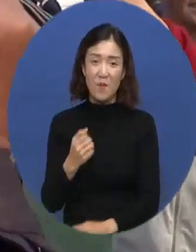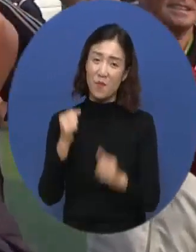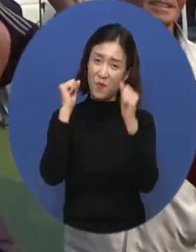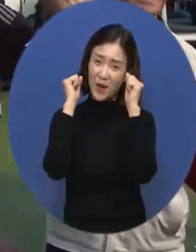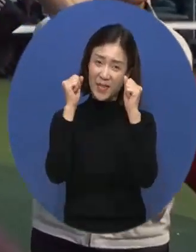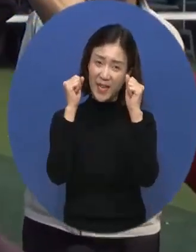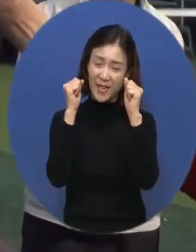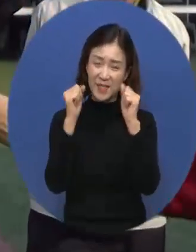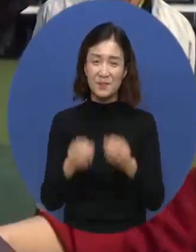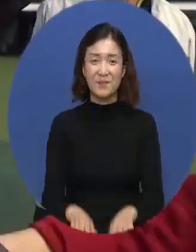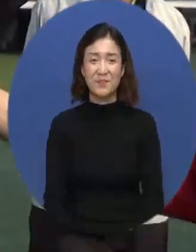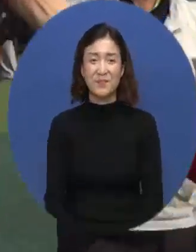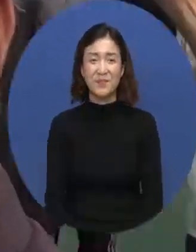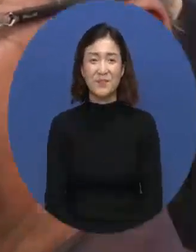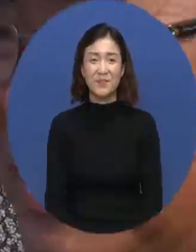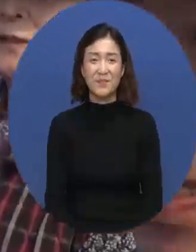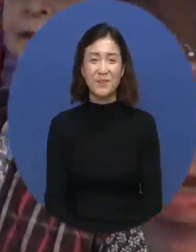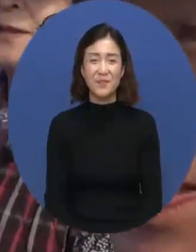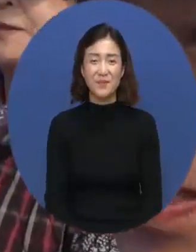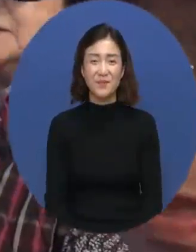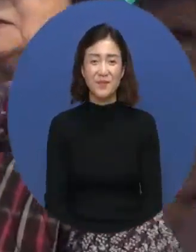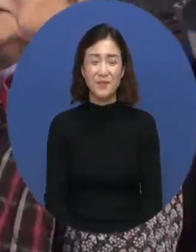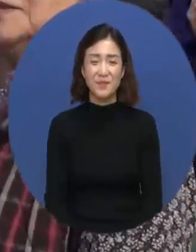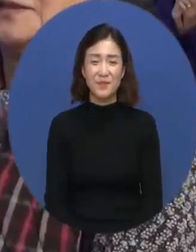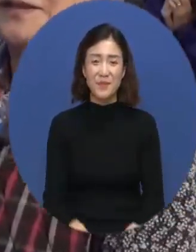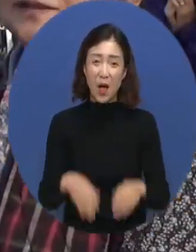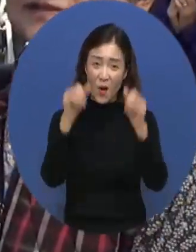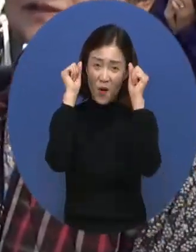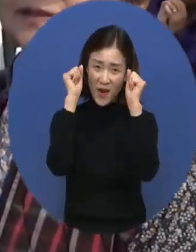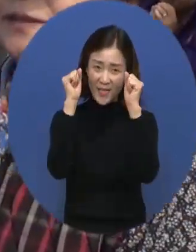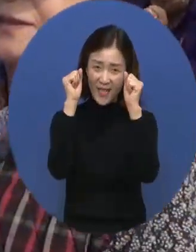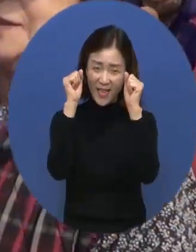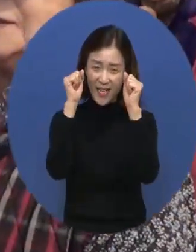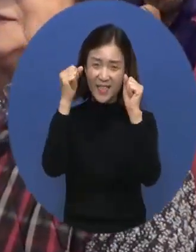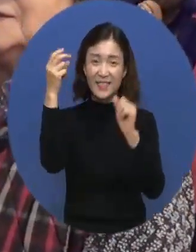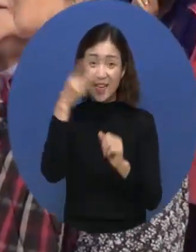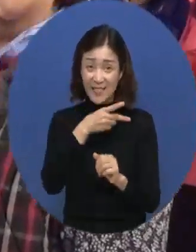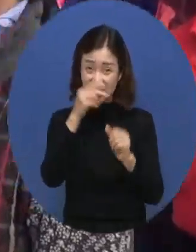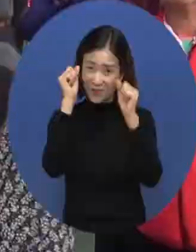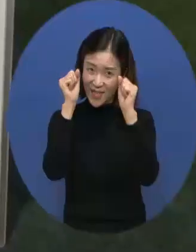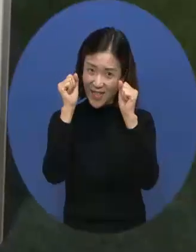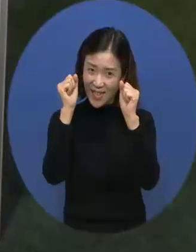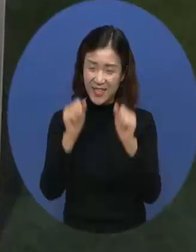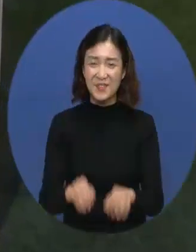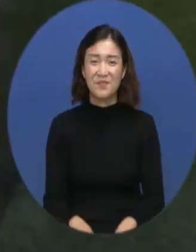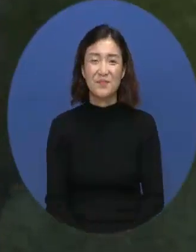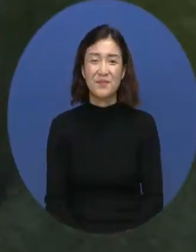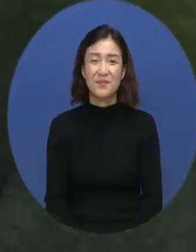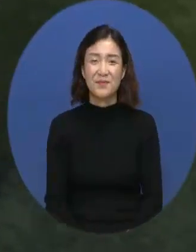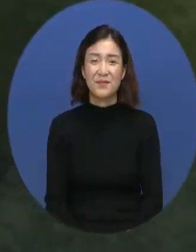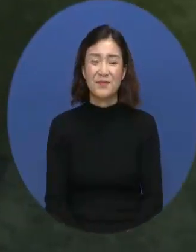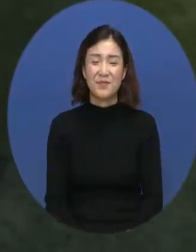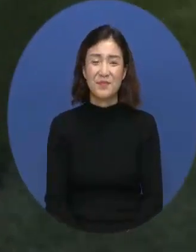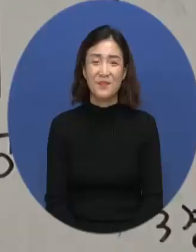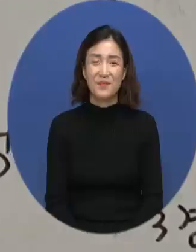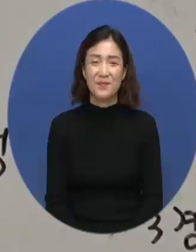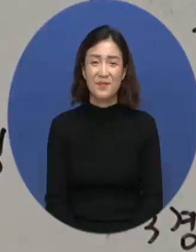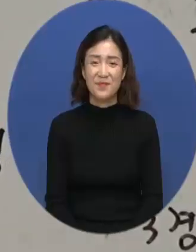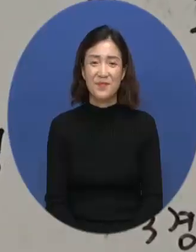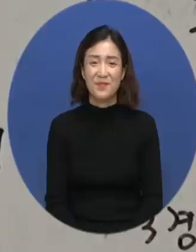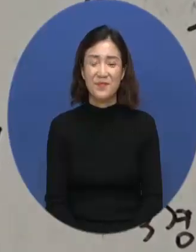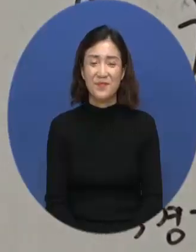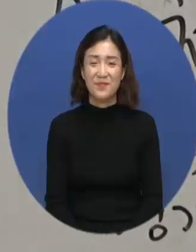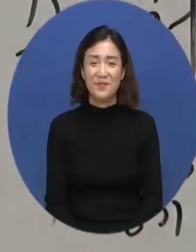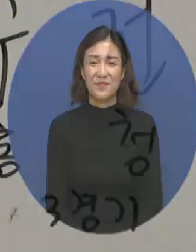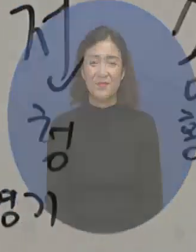파이팅! 파이팅! 네. 다시요. 파이팅! 파이팅! 시작해. 안 나와서 참 이렇게 고생한 분이죠. 자,